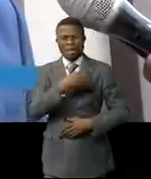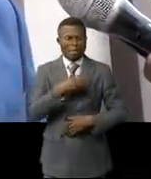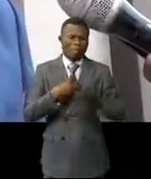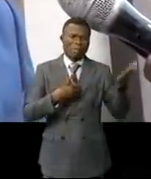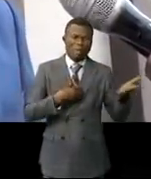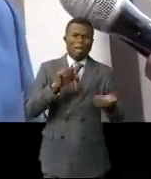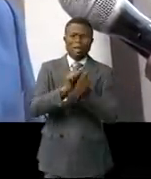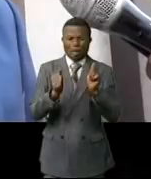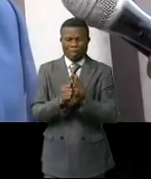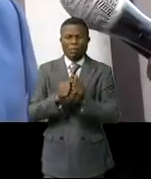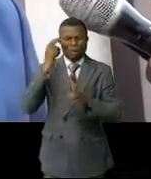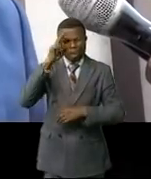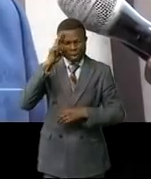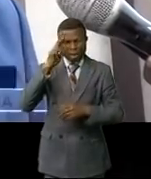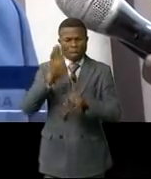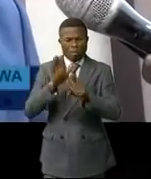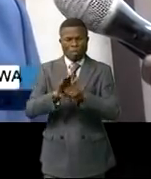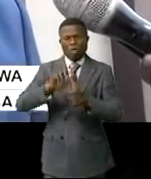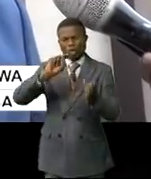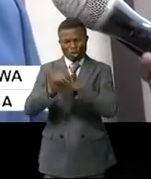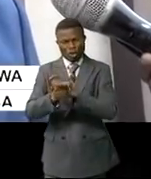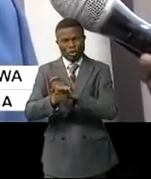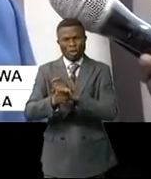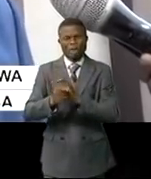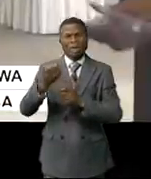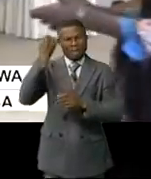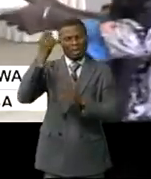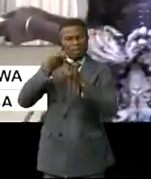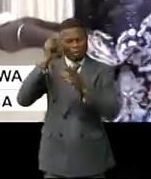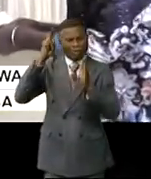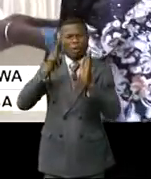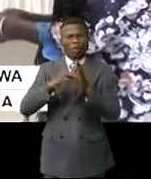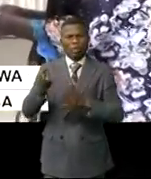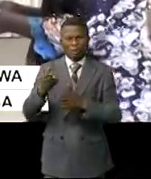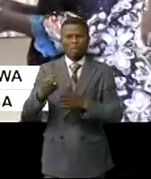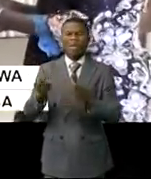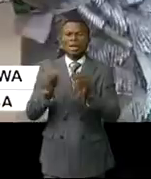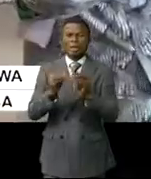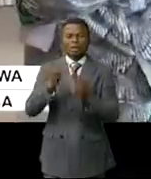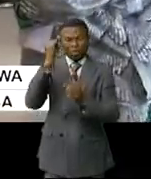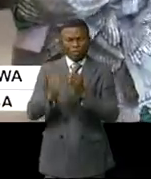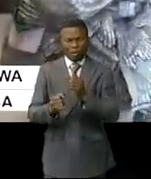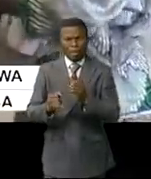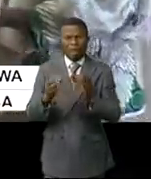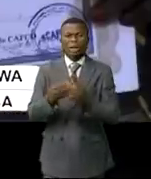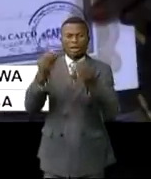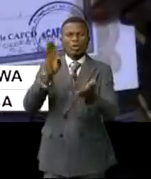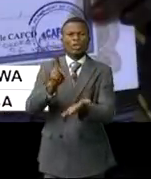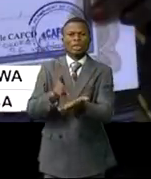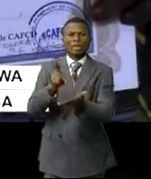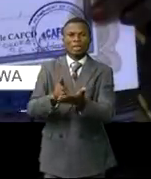questions qui vont être reflétées dans les différentes réformes initiées par le gouvernement. Cette cérémonie a été clôturée par la remise des diplômes